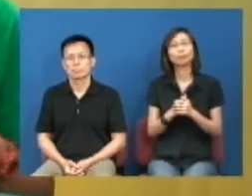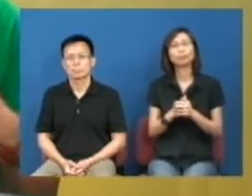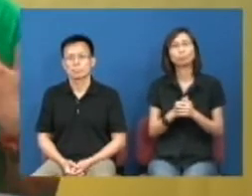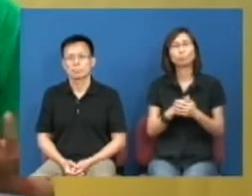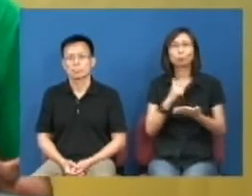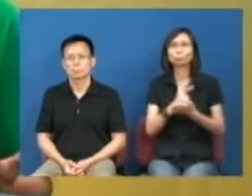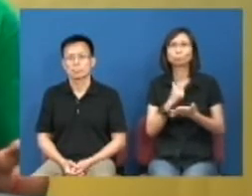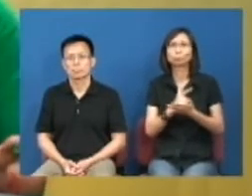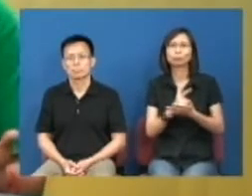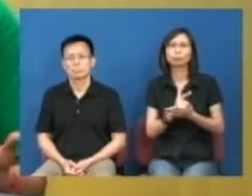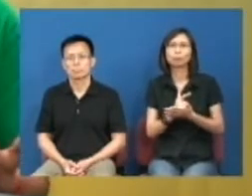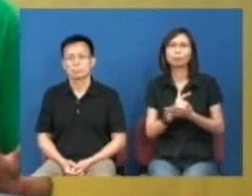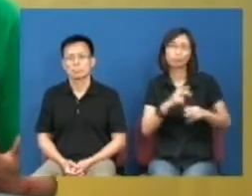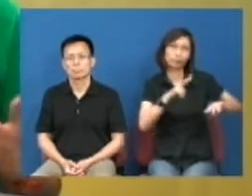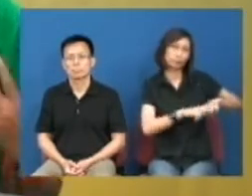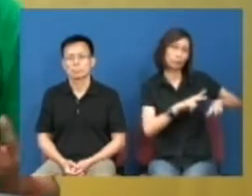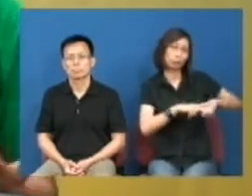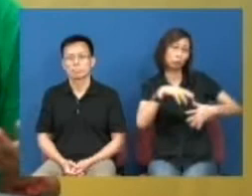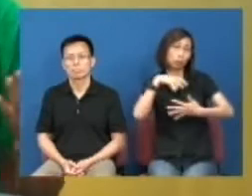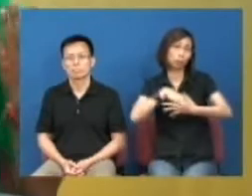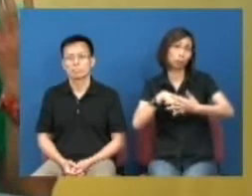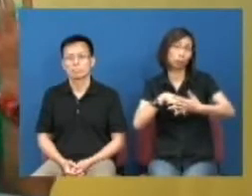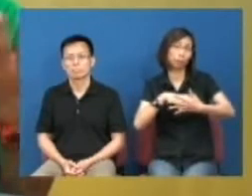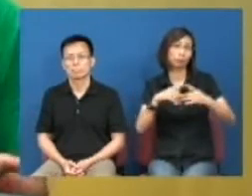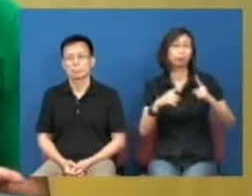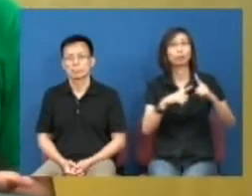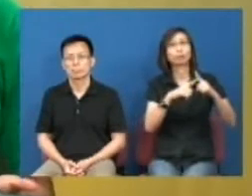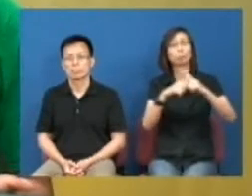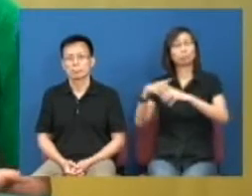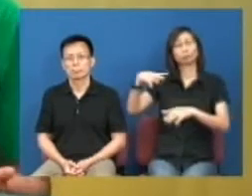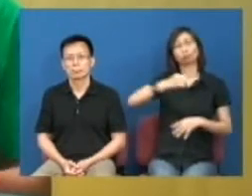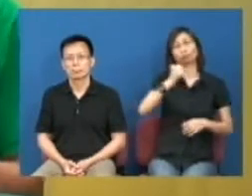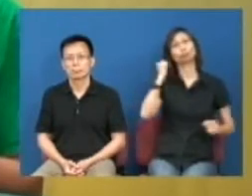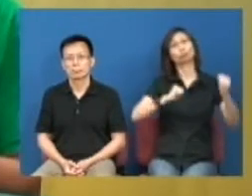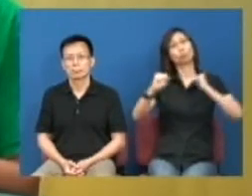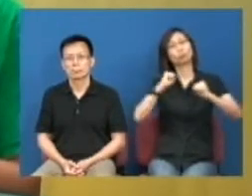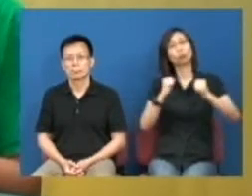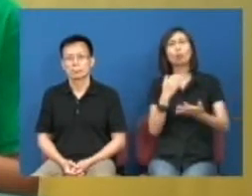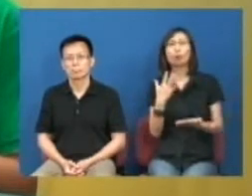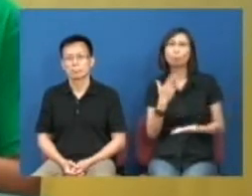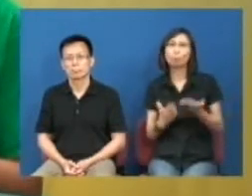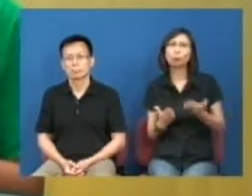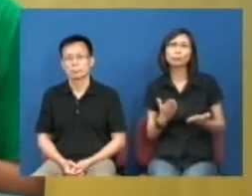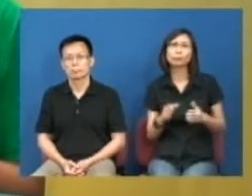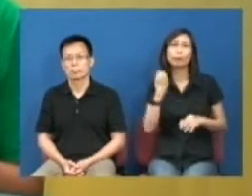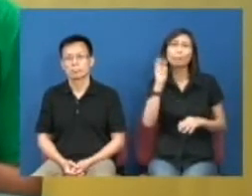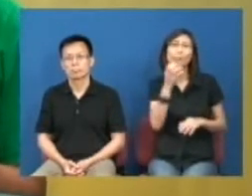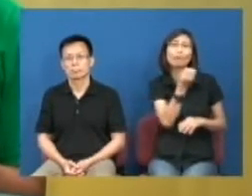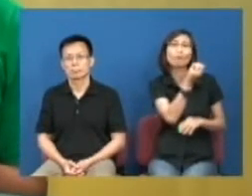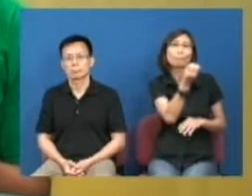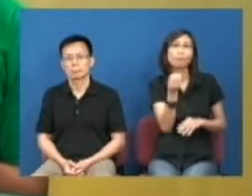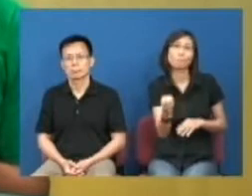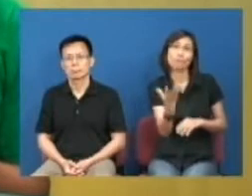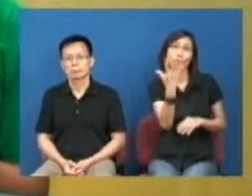實即係國內嘅民主運動啊，又或者甚至茉莉花革命啊，又或者其實甚至香港的民主運動本身